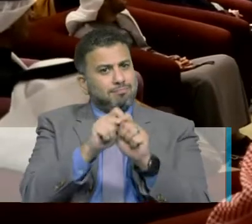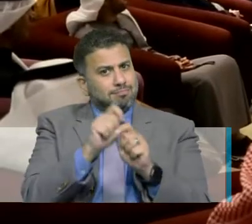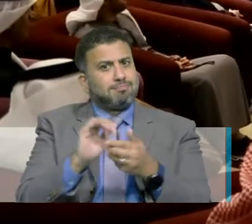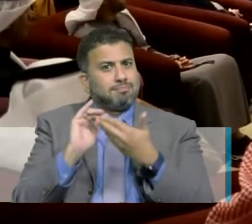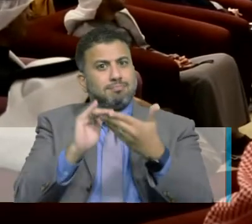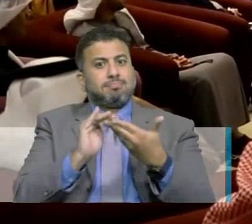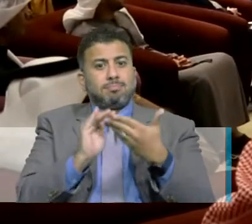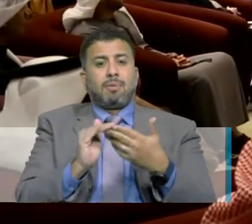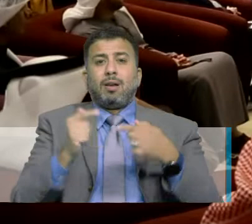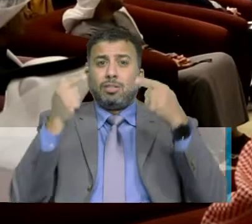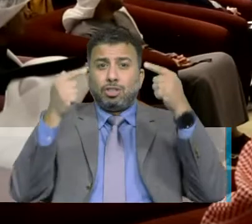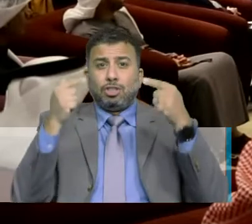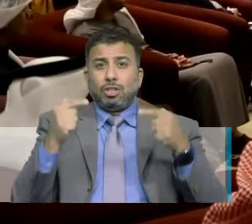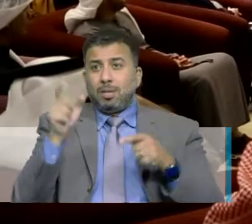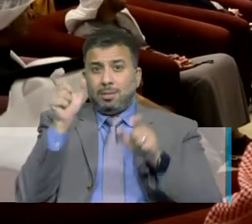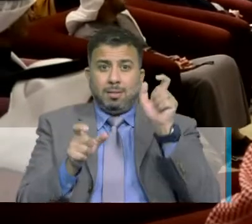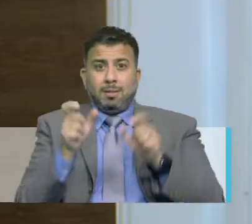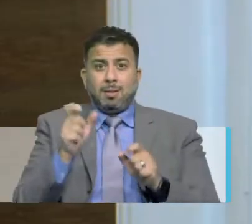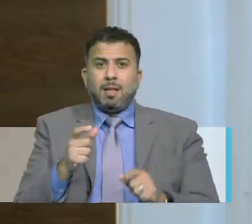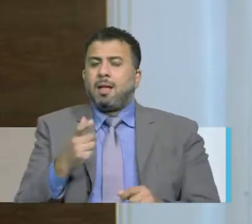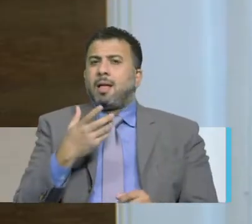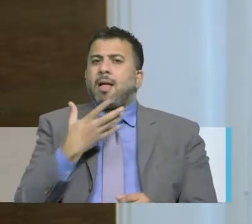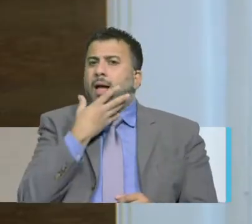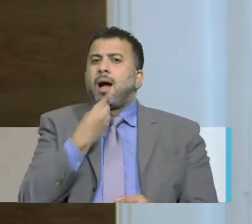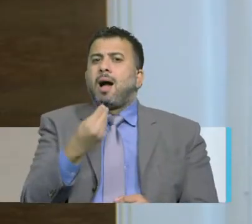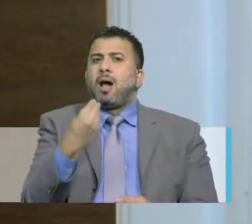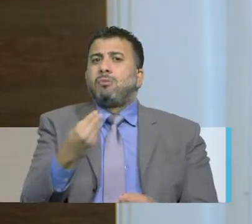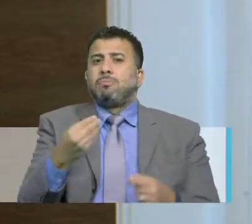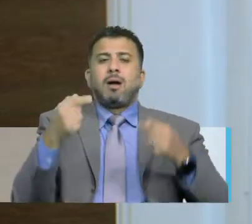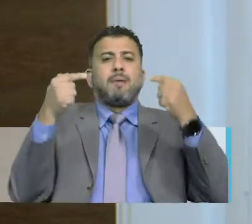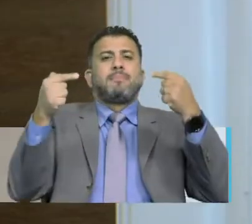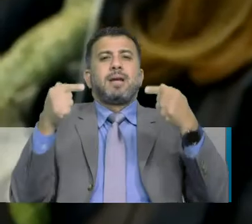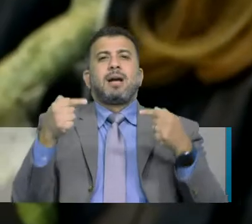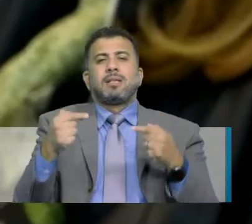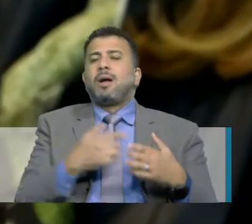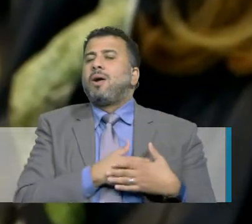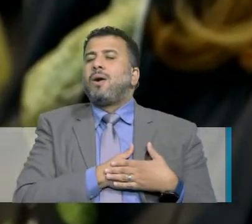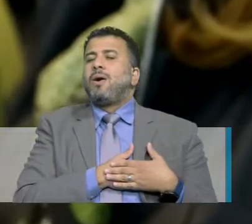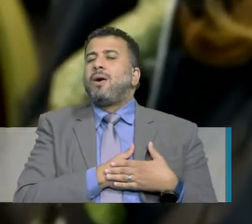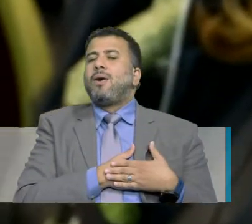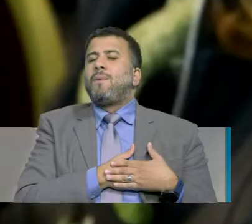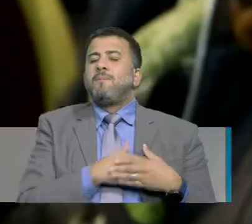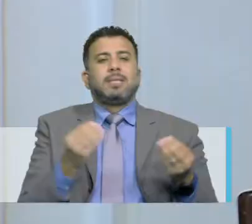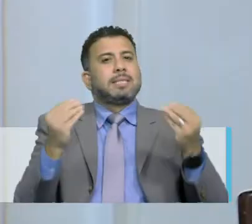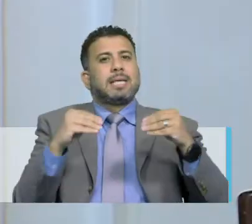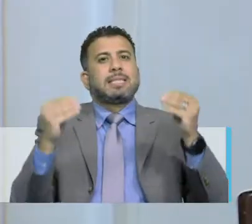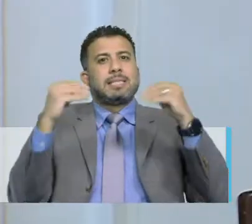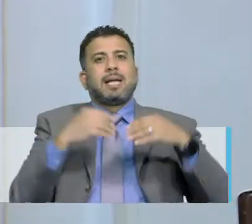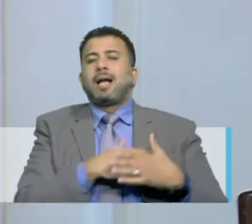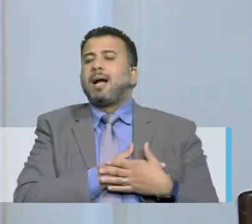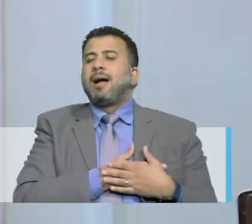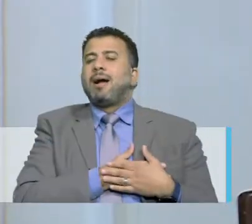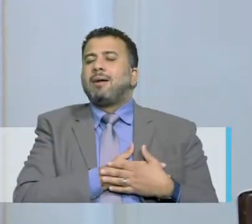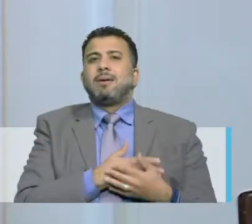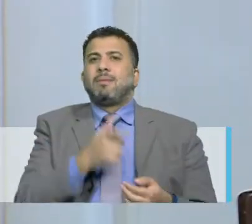الشعراء توالوا على إمتاع الحاضرين بأبيات تجعل العاشق يزداد عشقا،